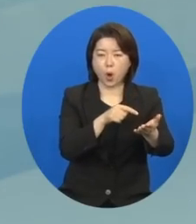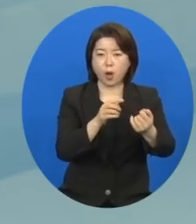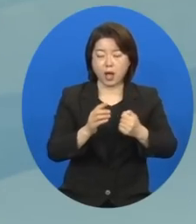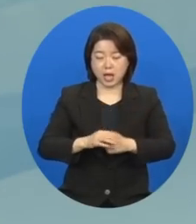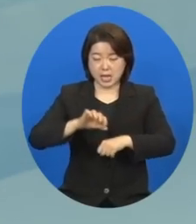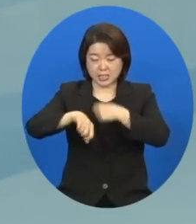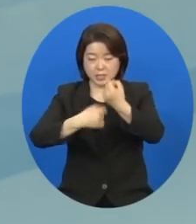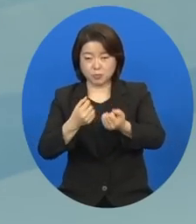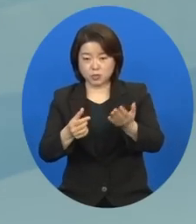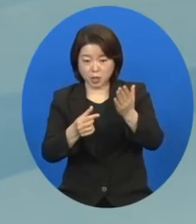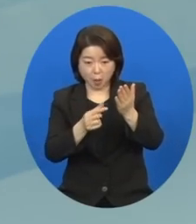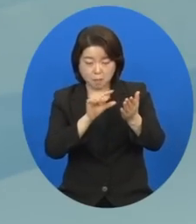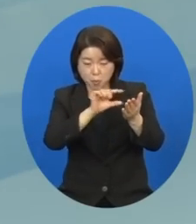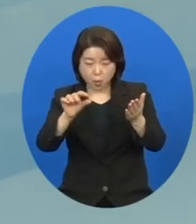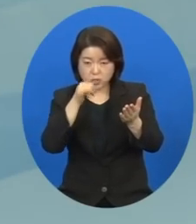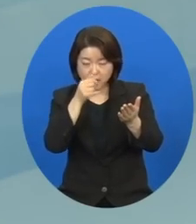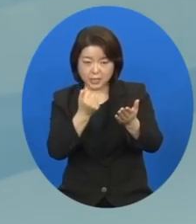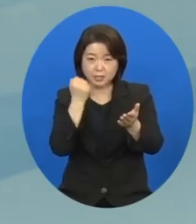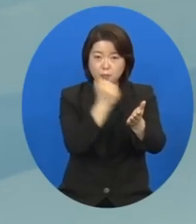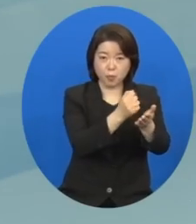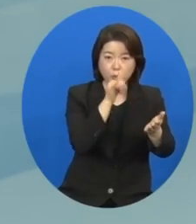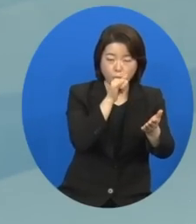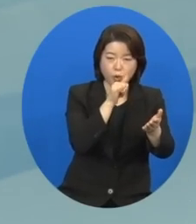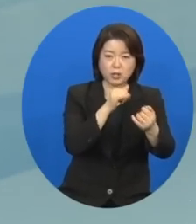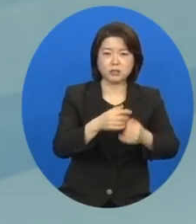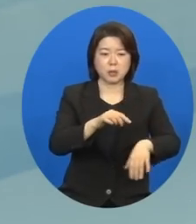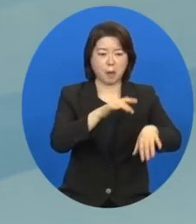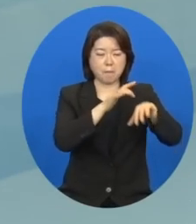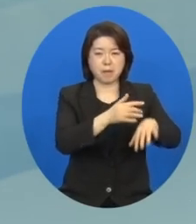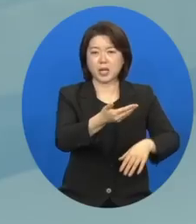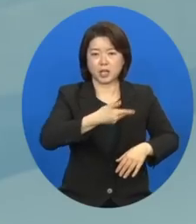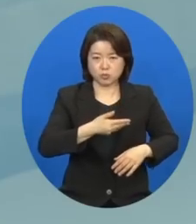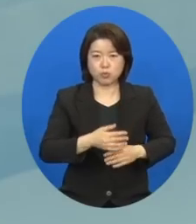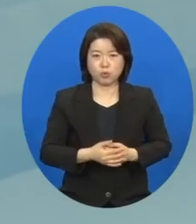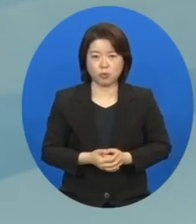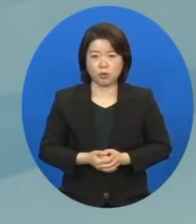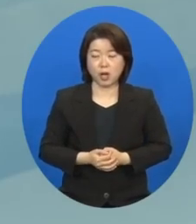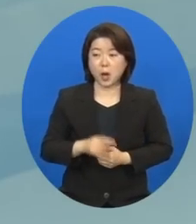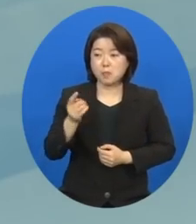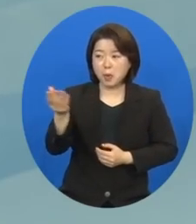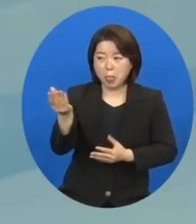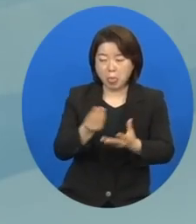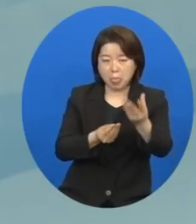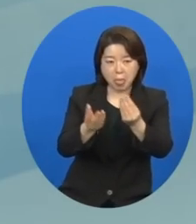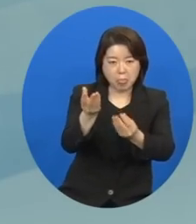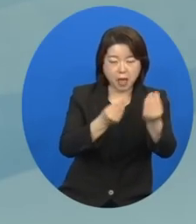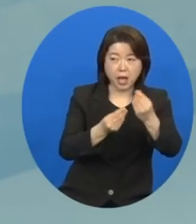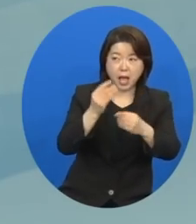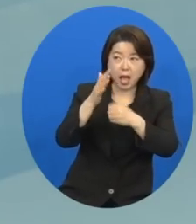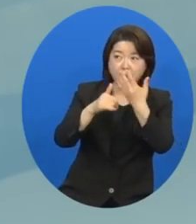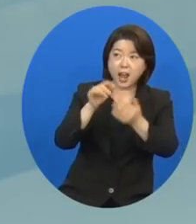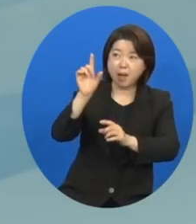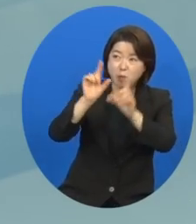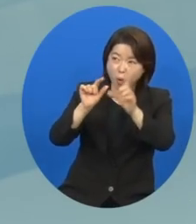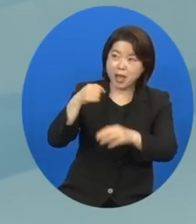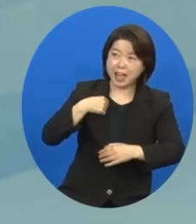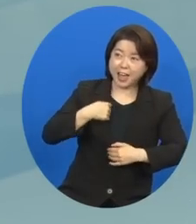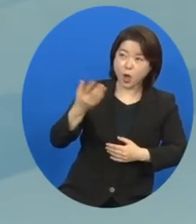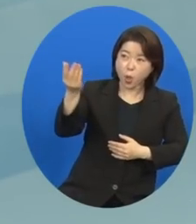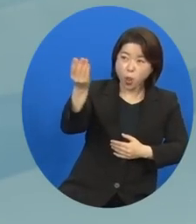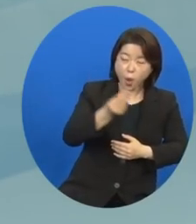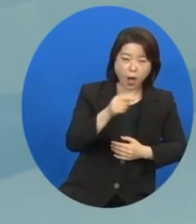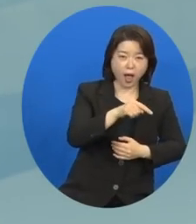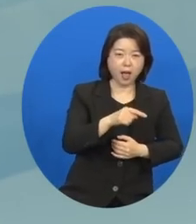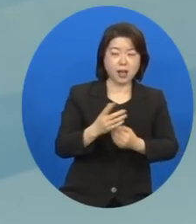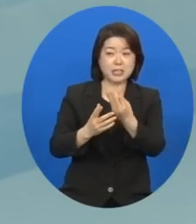표를 준다는 거예요. 이게 마귀가 주는 것이거든요. 그래서 사탄은 무엇이든지 차용을 해서 하나님의 어떤 그 모습을 카피를 하는 것이죠.